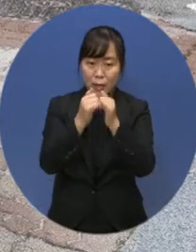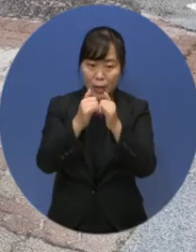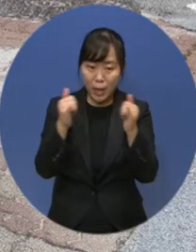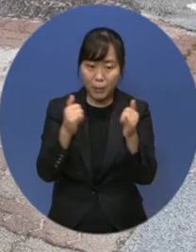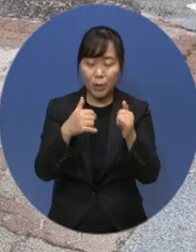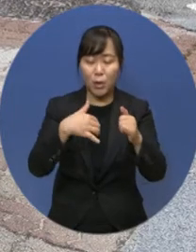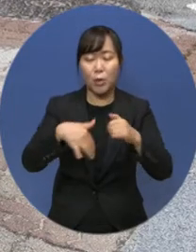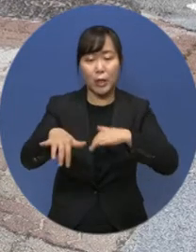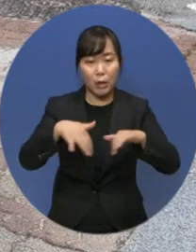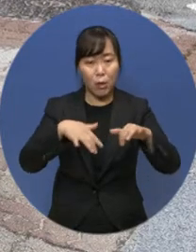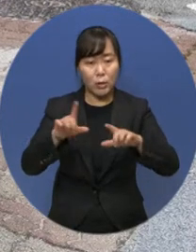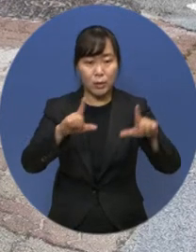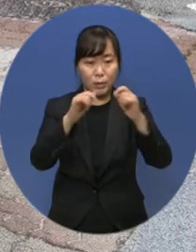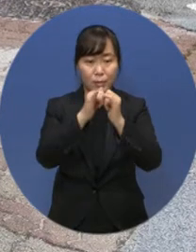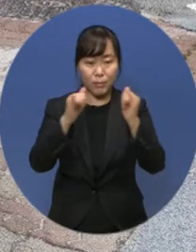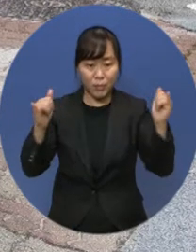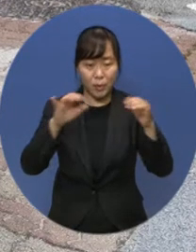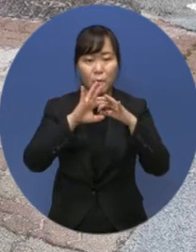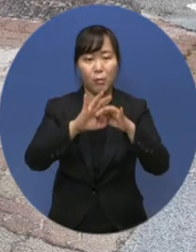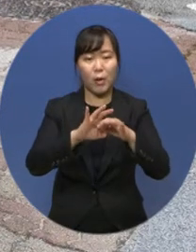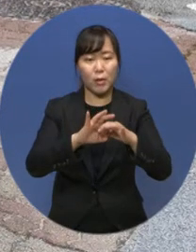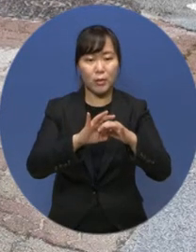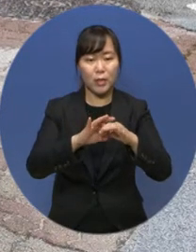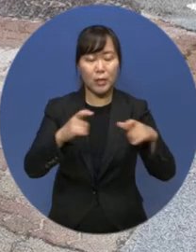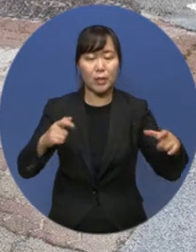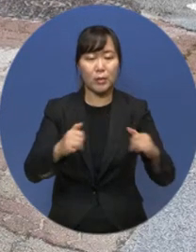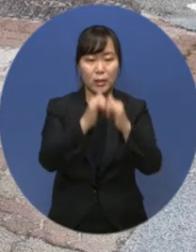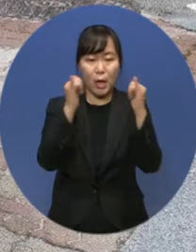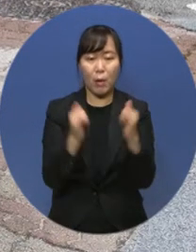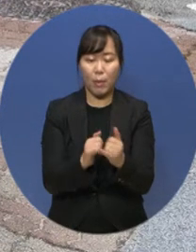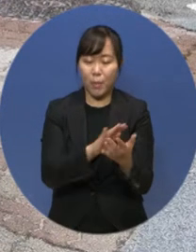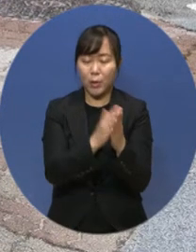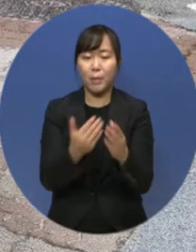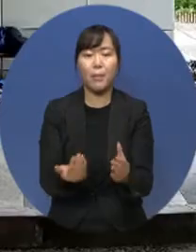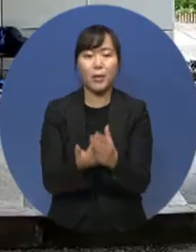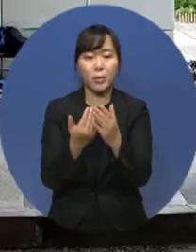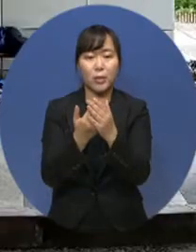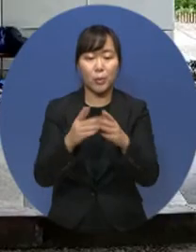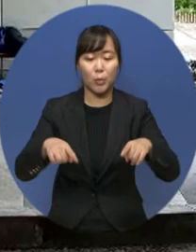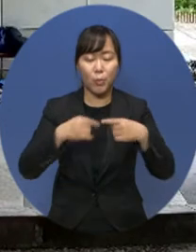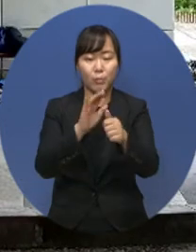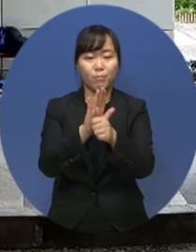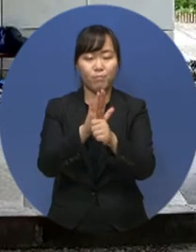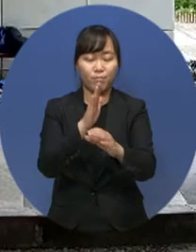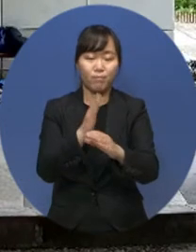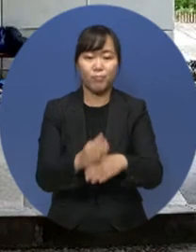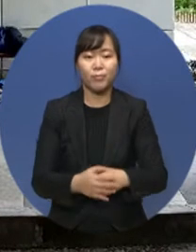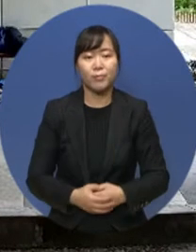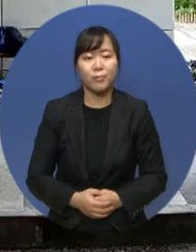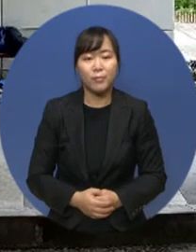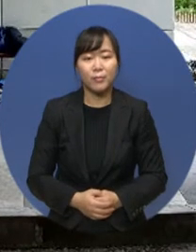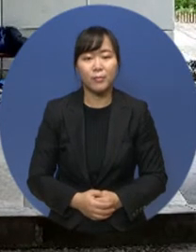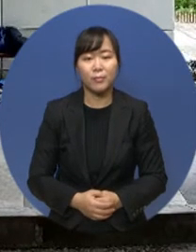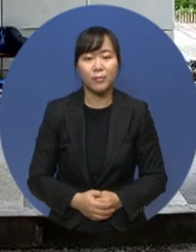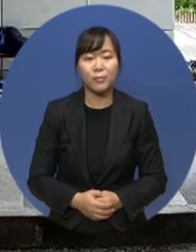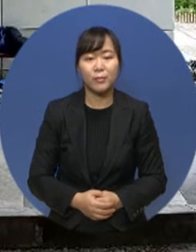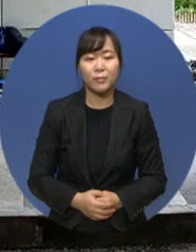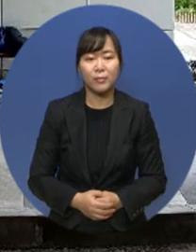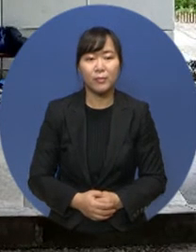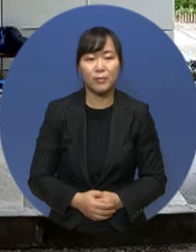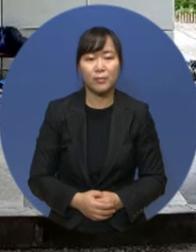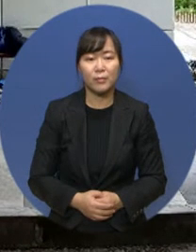소외된 노숙인을 최소화하려는 지역사회 변화와 발전에 동참하고 있습니다. 복지TV 뉴스